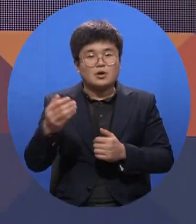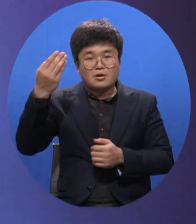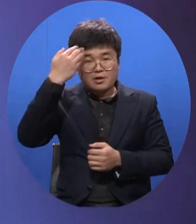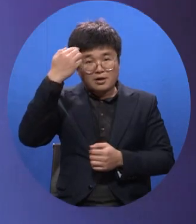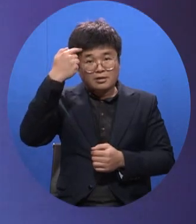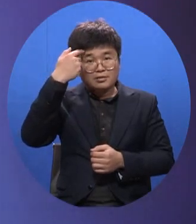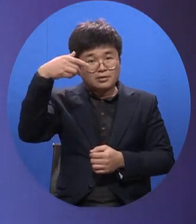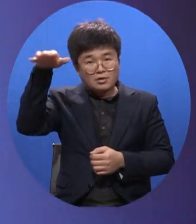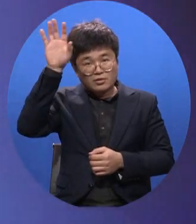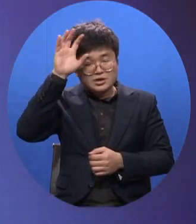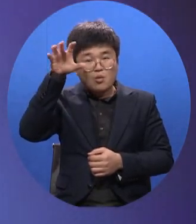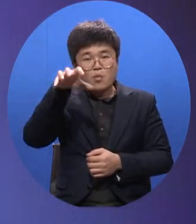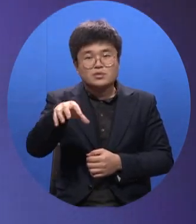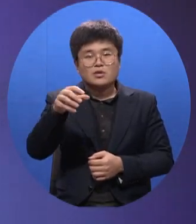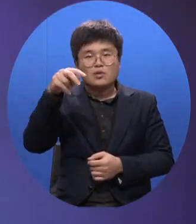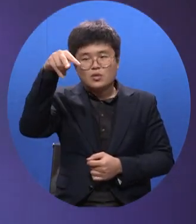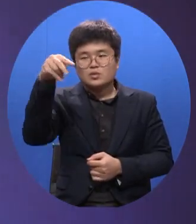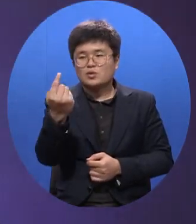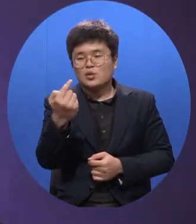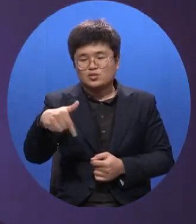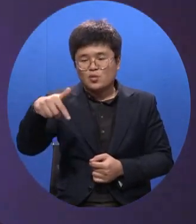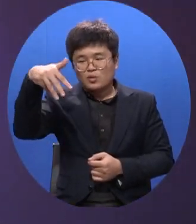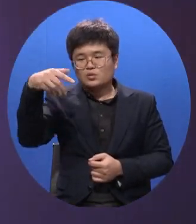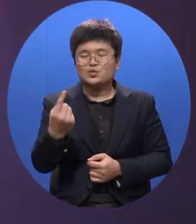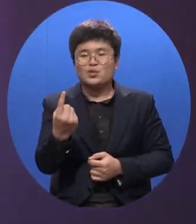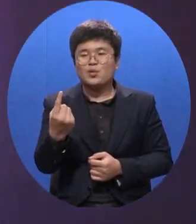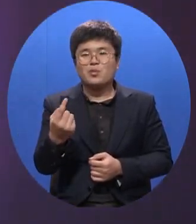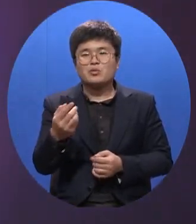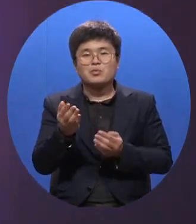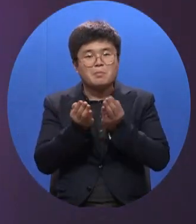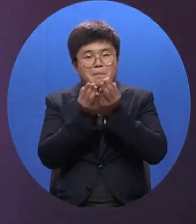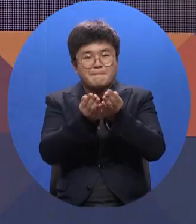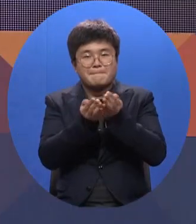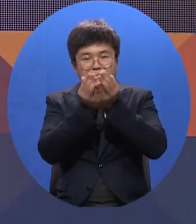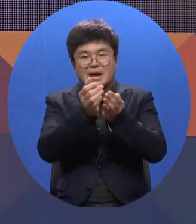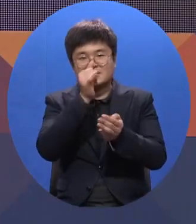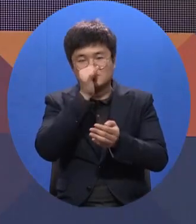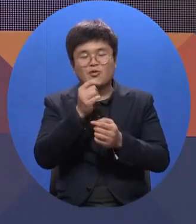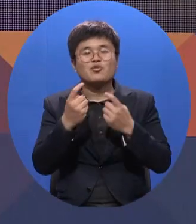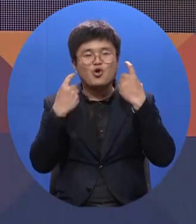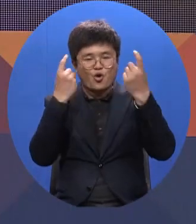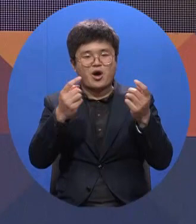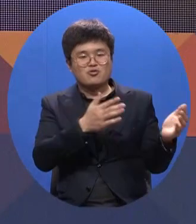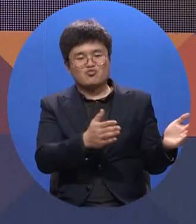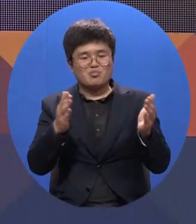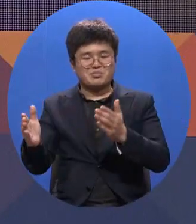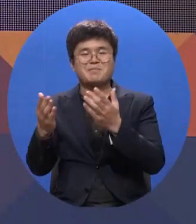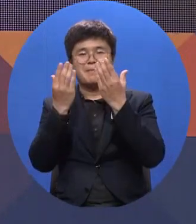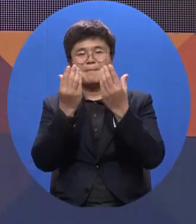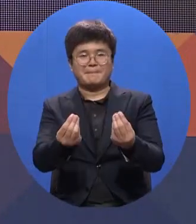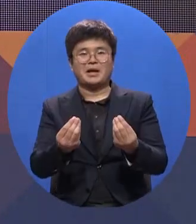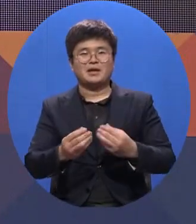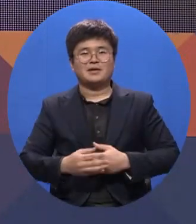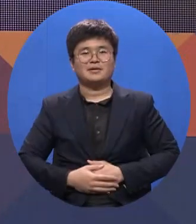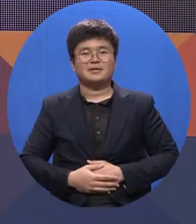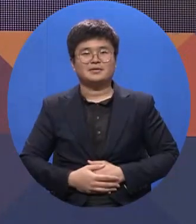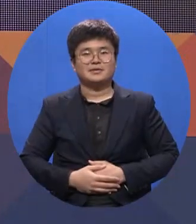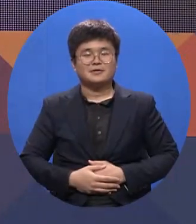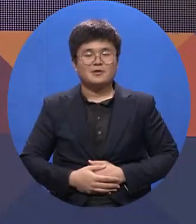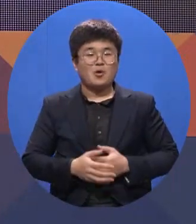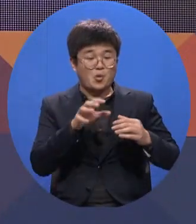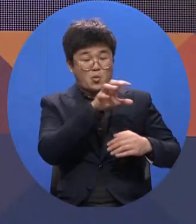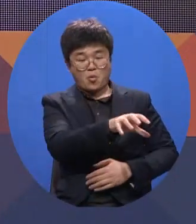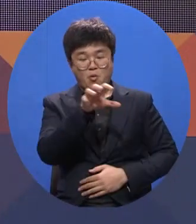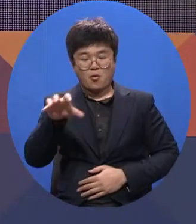있었어요 기구 까지 다 예매해놓고 여행 다 준비한 거에요 그러니까 이제 도시마다 구경하고 잠깐